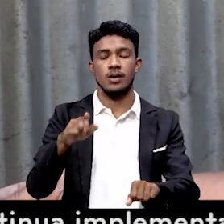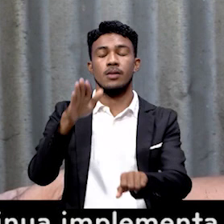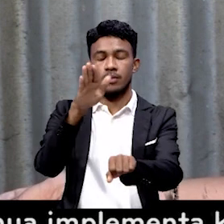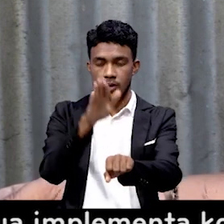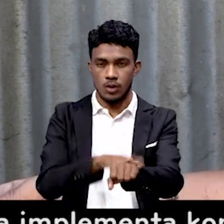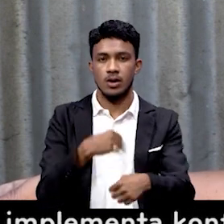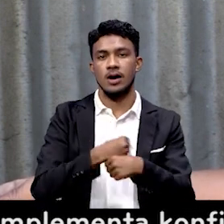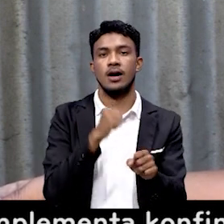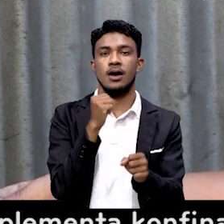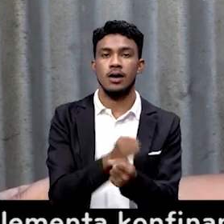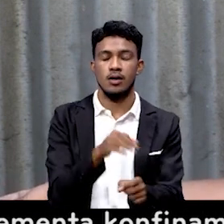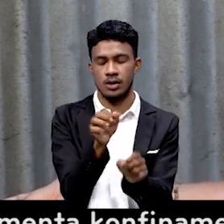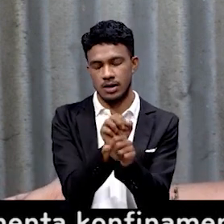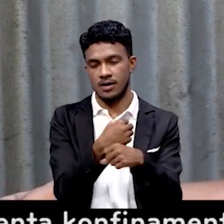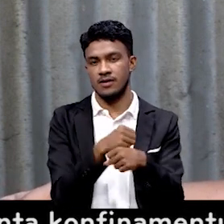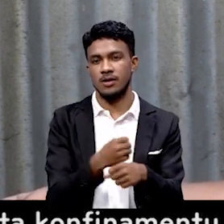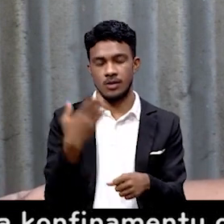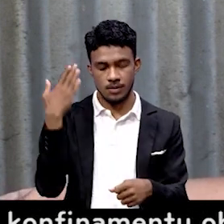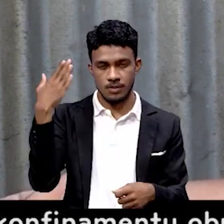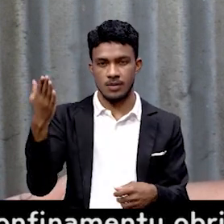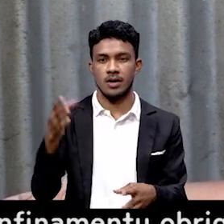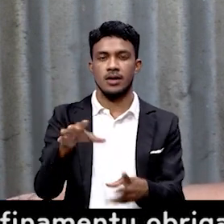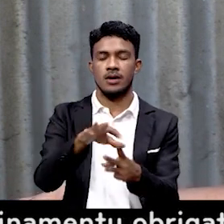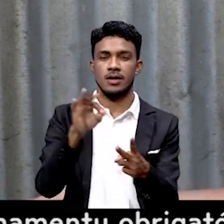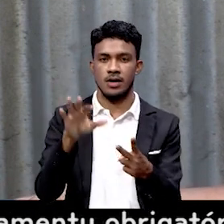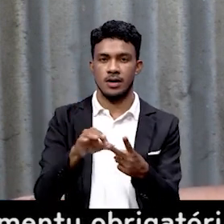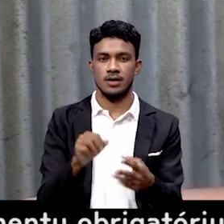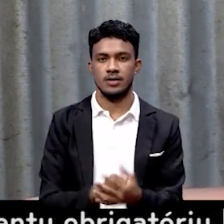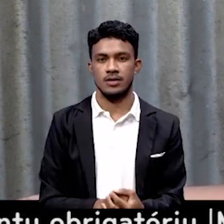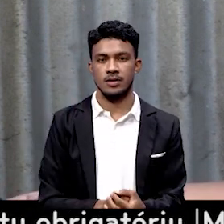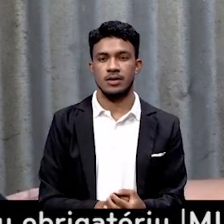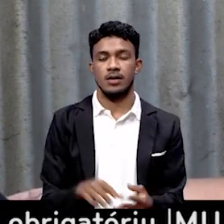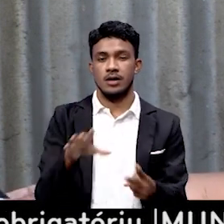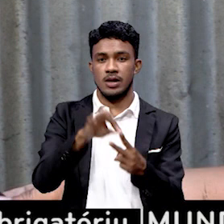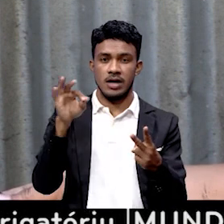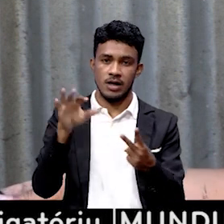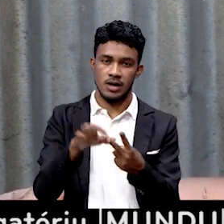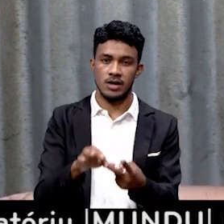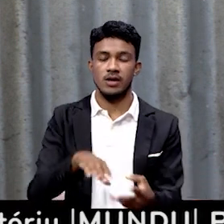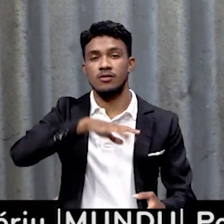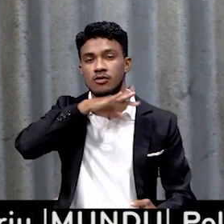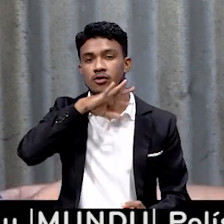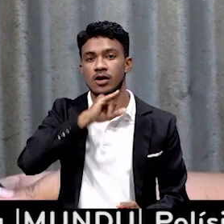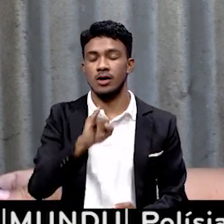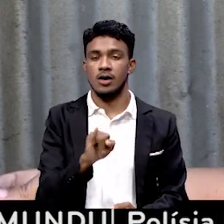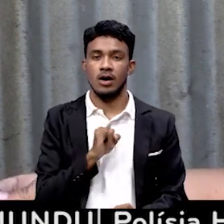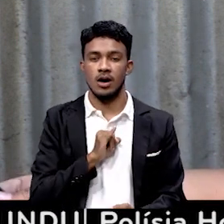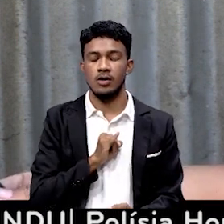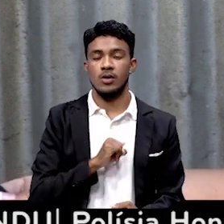kape amne rua saiba sampa. Buka sampa ni buka keta ka buka